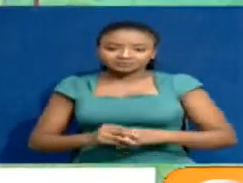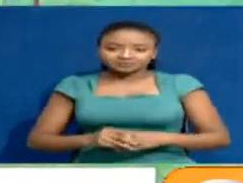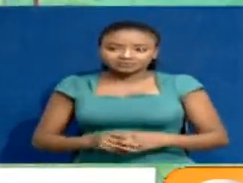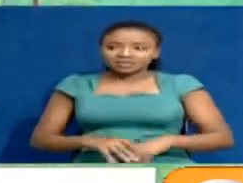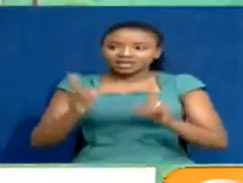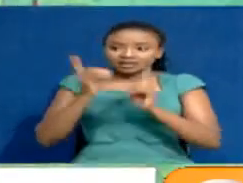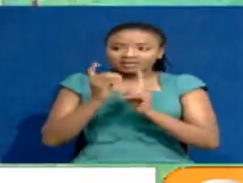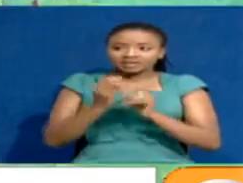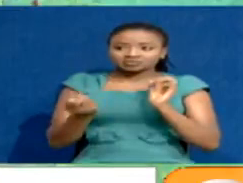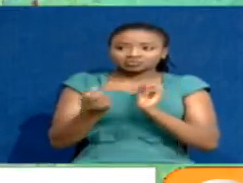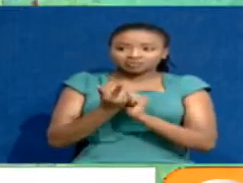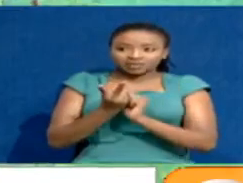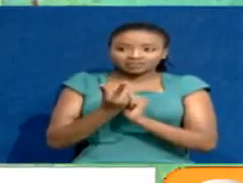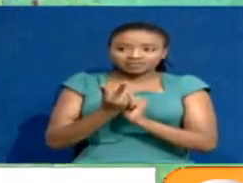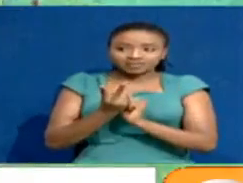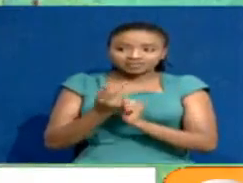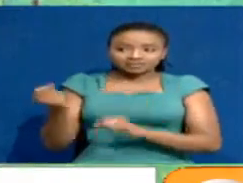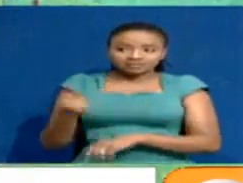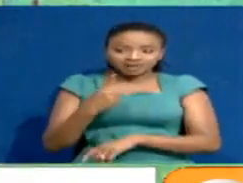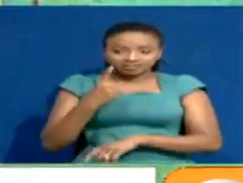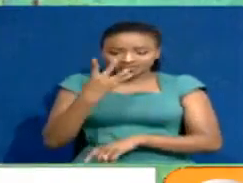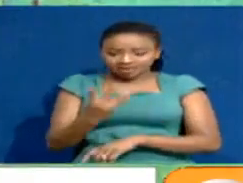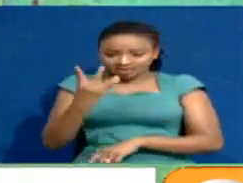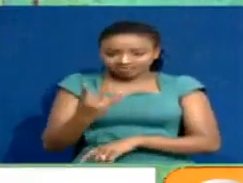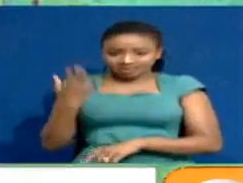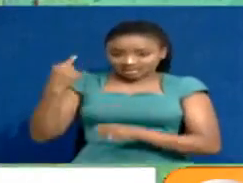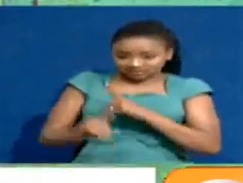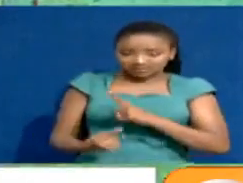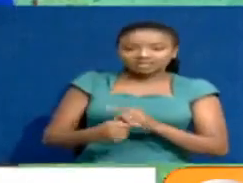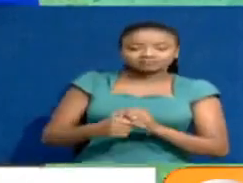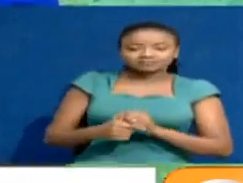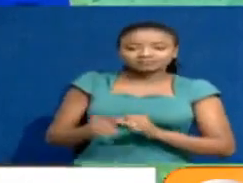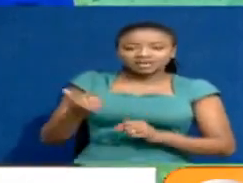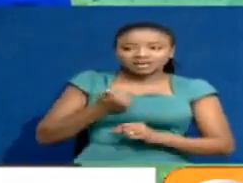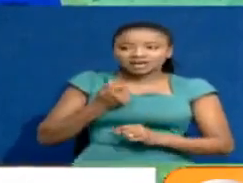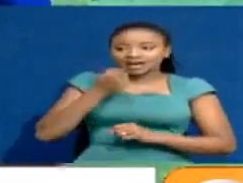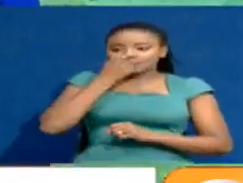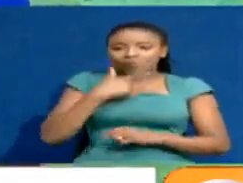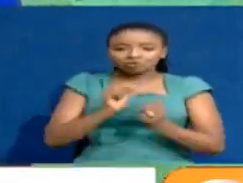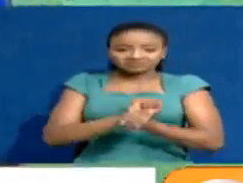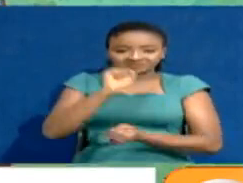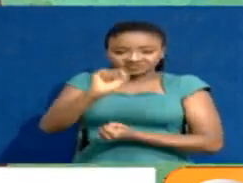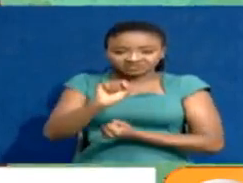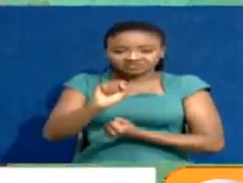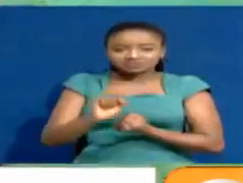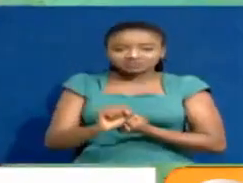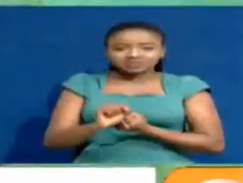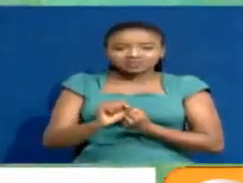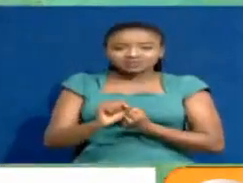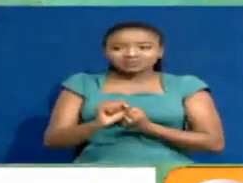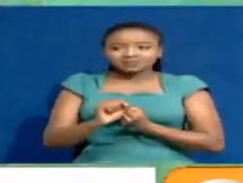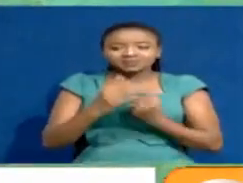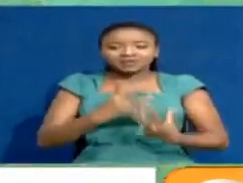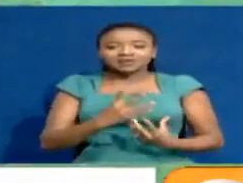Kumi na mbili mwezi Aprili mwaka uliopita, Bella Martin mwenye umri wa miaka 15 alitoka nje ya lango hili